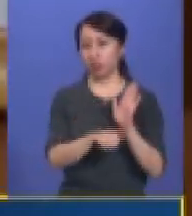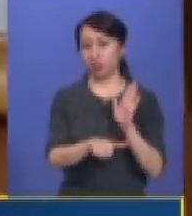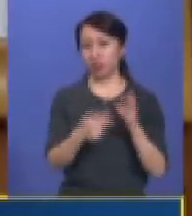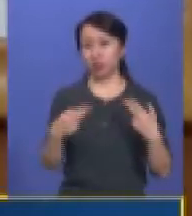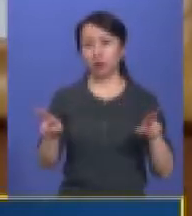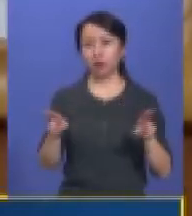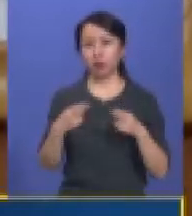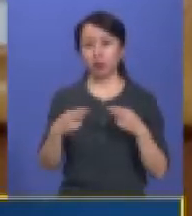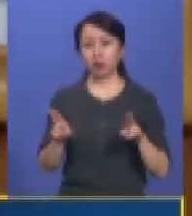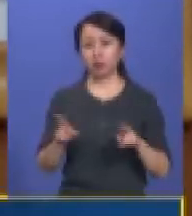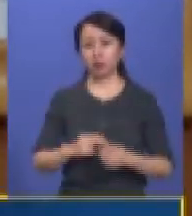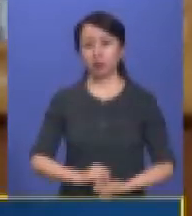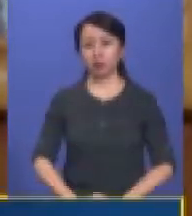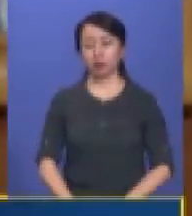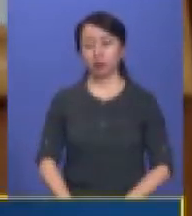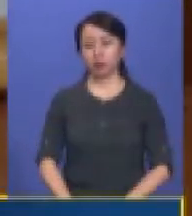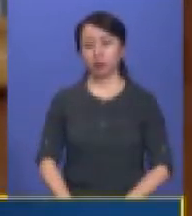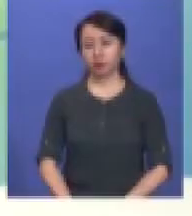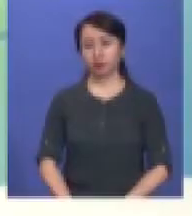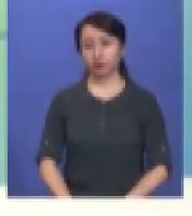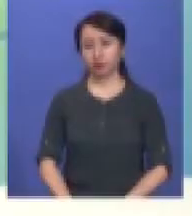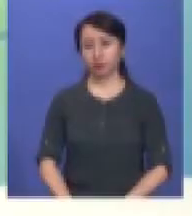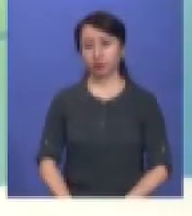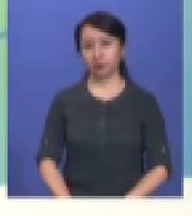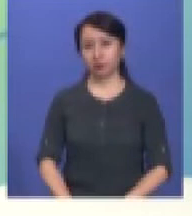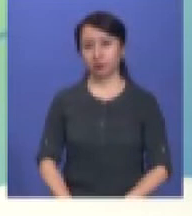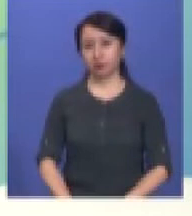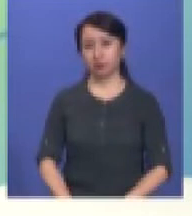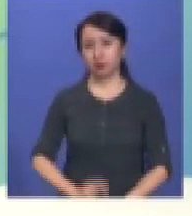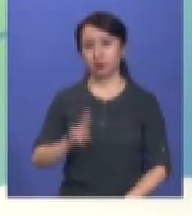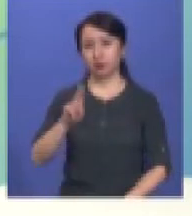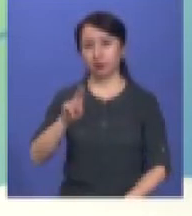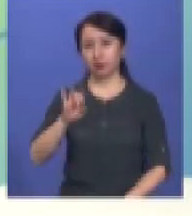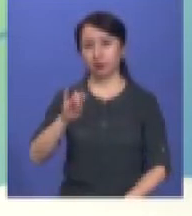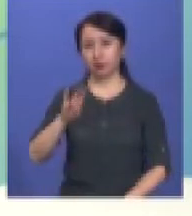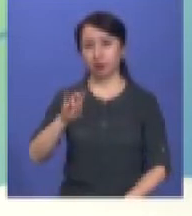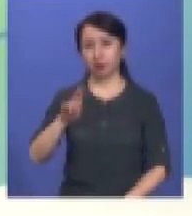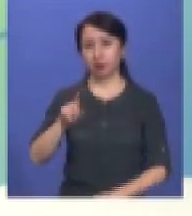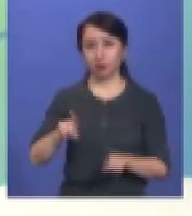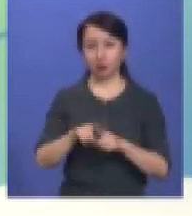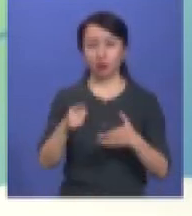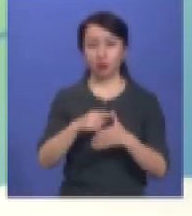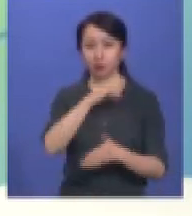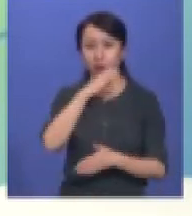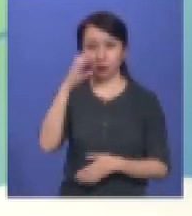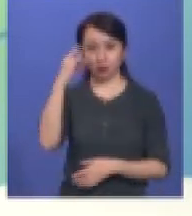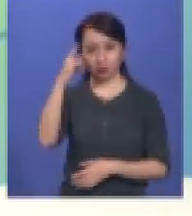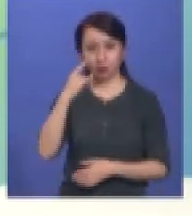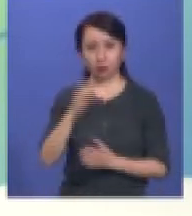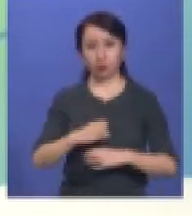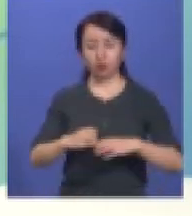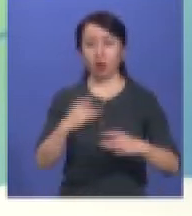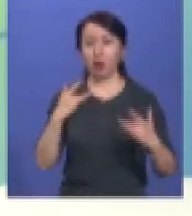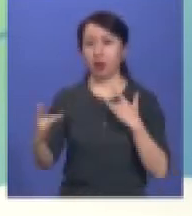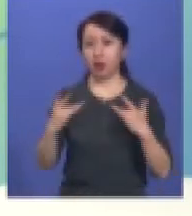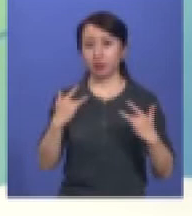песен. Айман Кузьмбаева, Майгуль Сельбек, служба новостей. Казактай Ель-Кайда. Под таким названием в Северо-Казахстанской филармонии